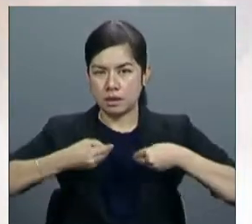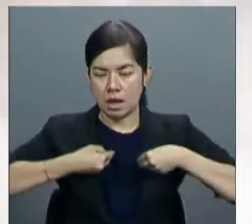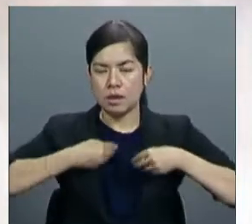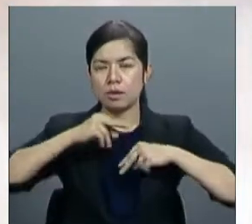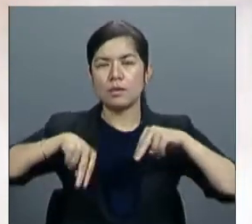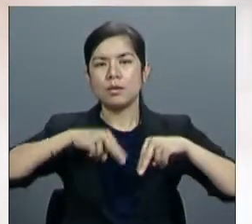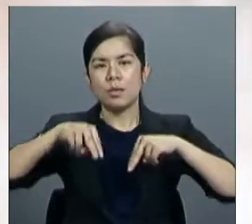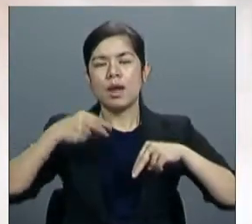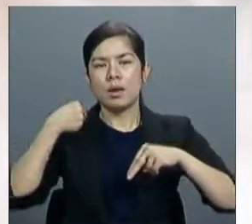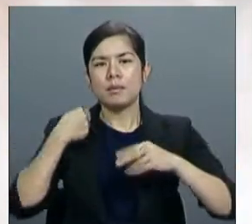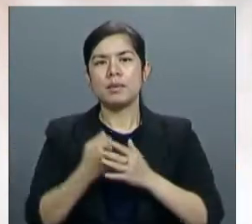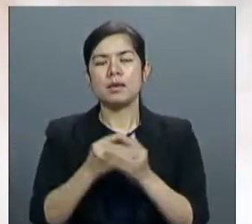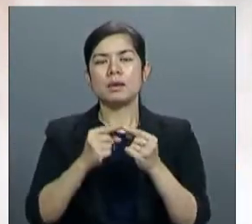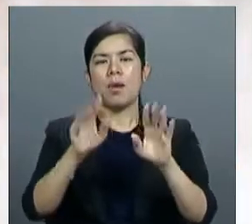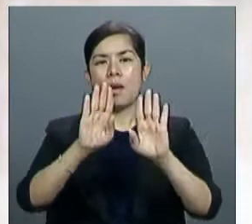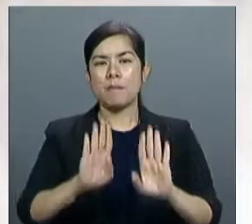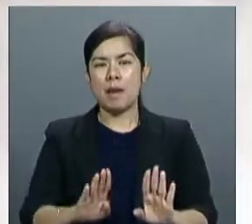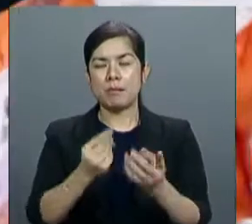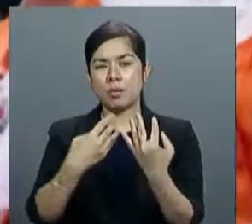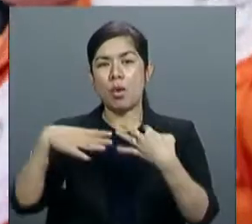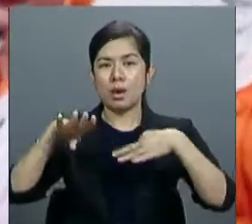ลยเกิดการประดิษฐ์ท่ารำชุดนี้ขึ้นมาค่ะ